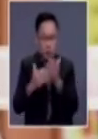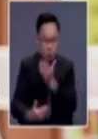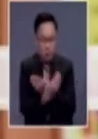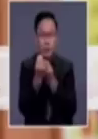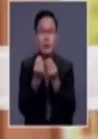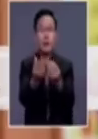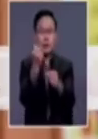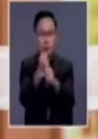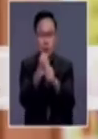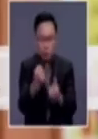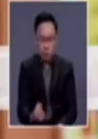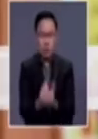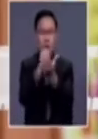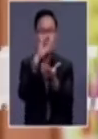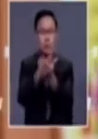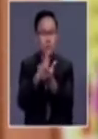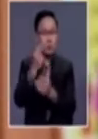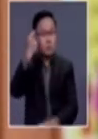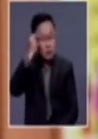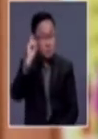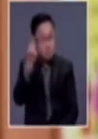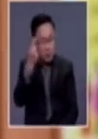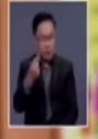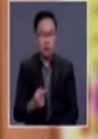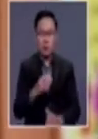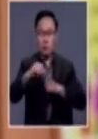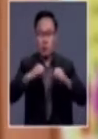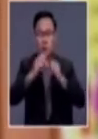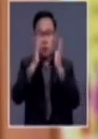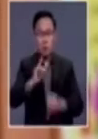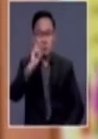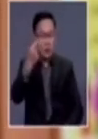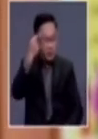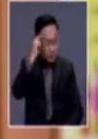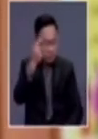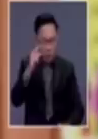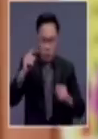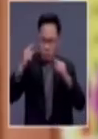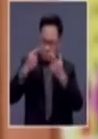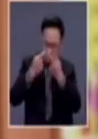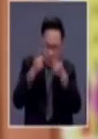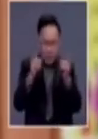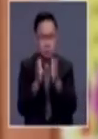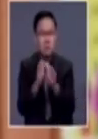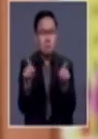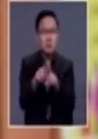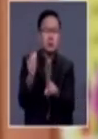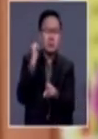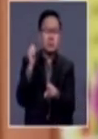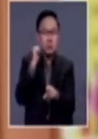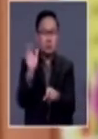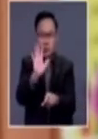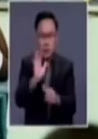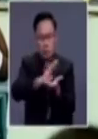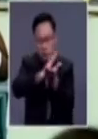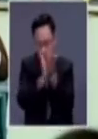ทำให้โรงเรียนเนี่ยก็ได้แนวคิดใหม่ๆจากความคิดที่แตกต่างแล้วก็มุมมองที่แปลกไปเปลี่ยนไปจากเดิมจากภาคเอก